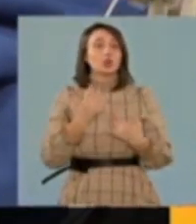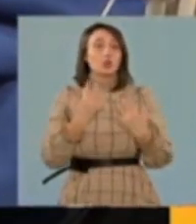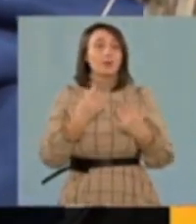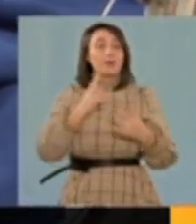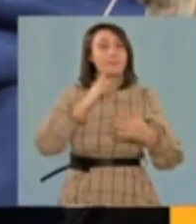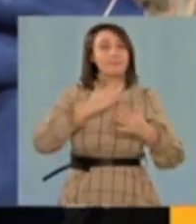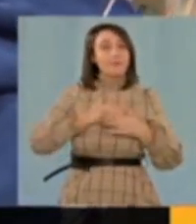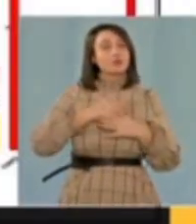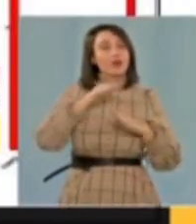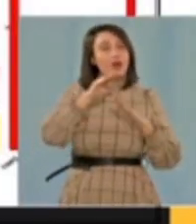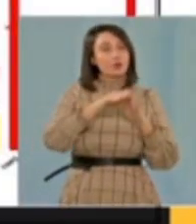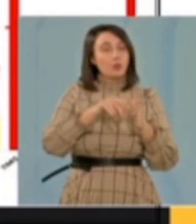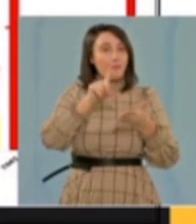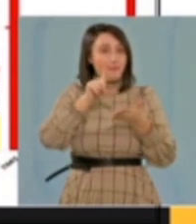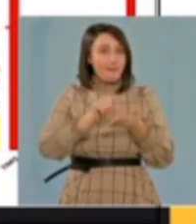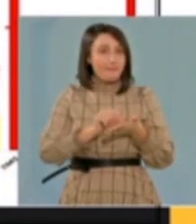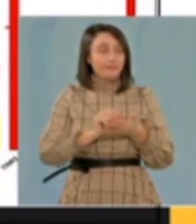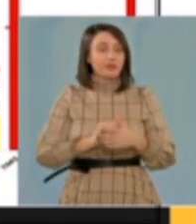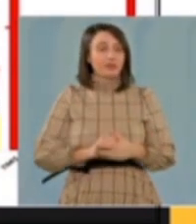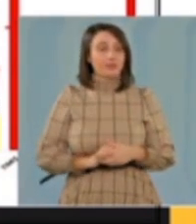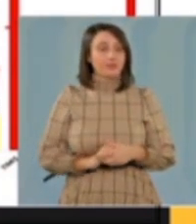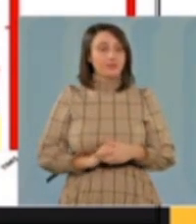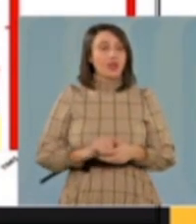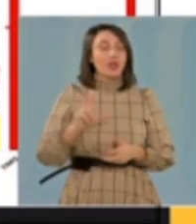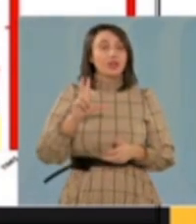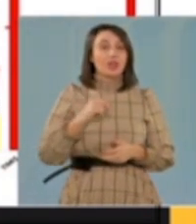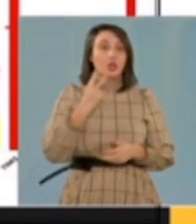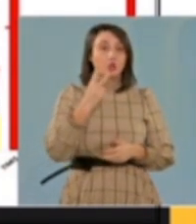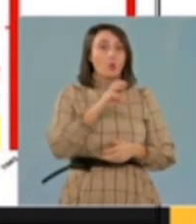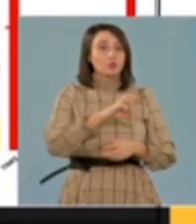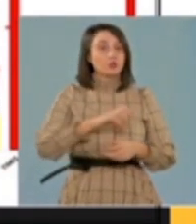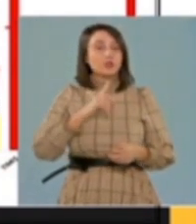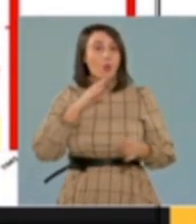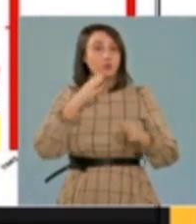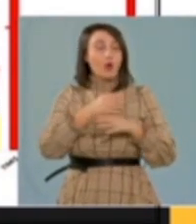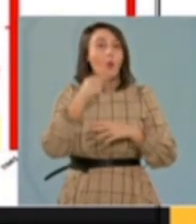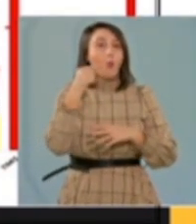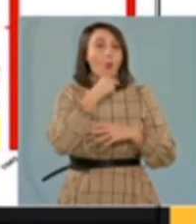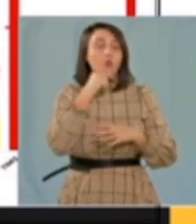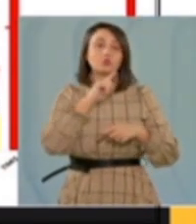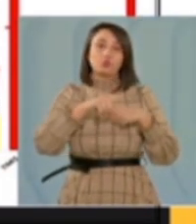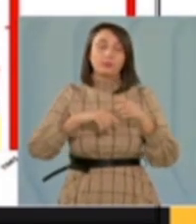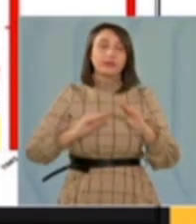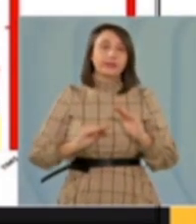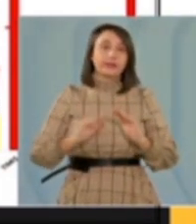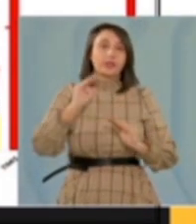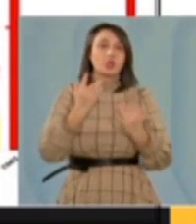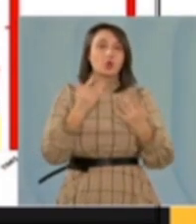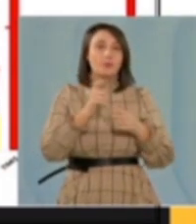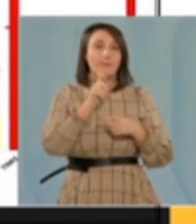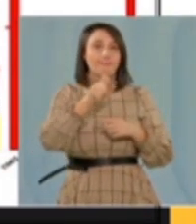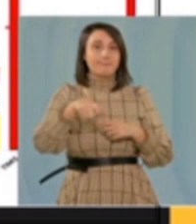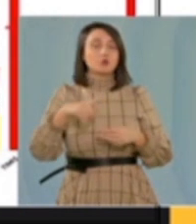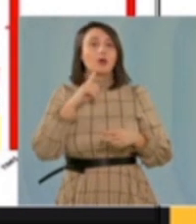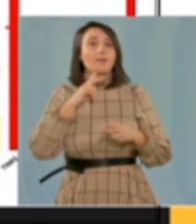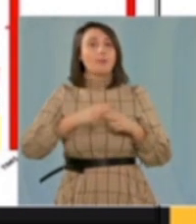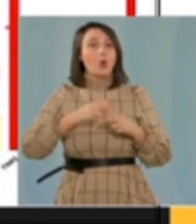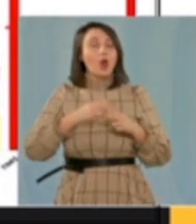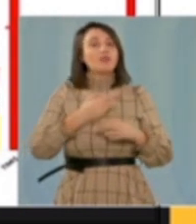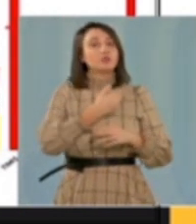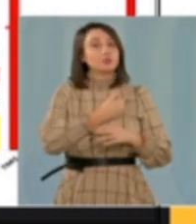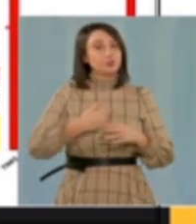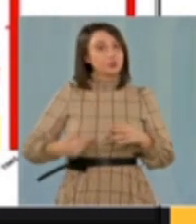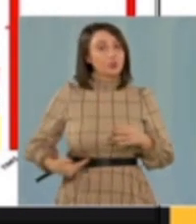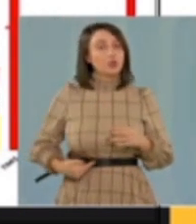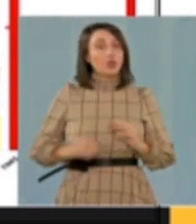decese este categoric mai mic. 31 de județe alături de București au intrat în scenariul roșu în urma creșterii masive a numărului de persoane infectate. În